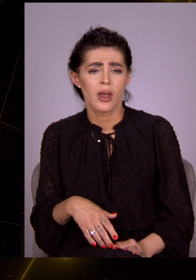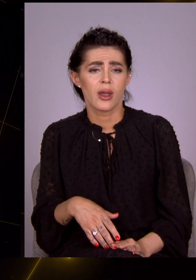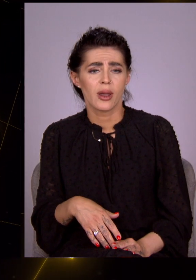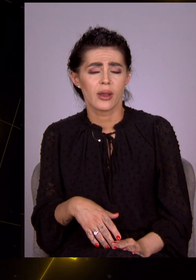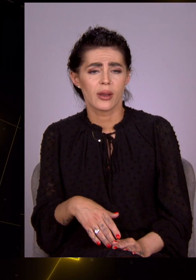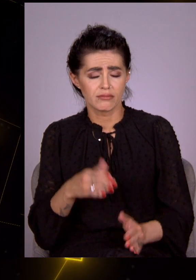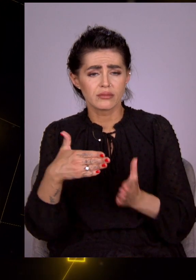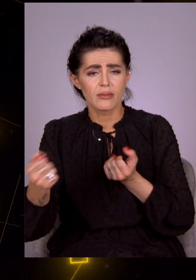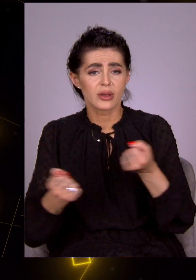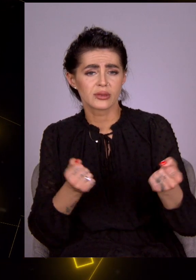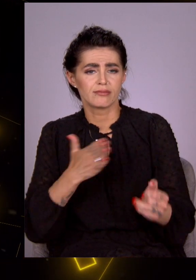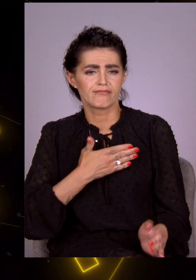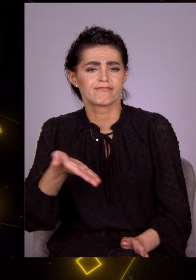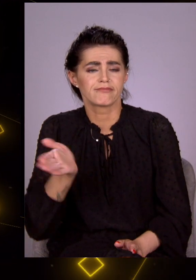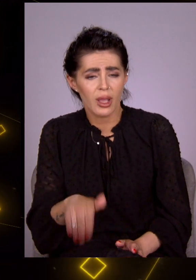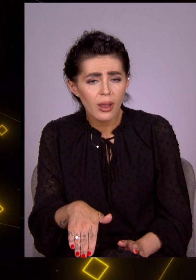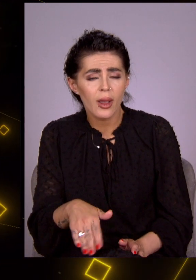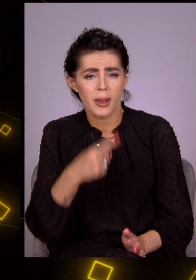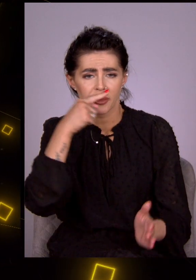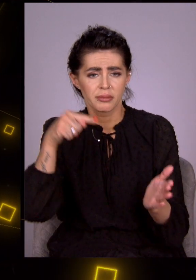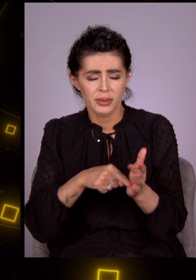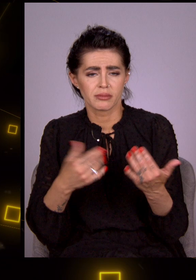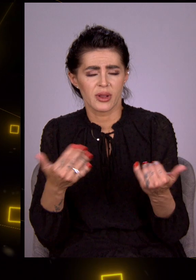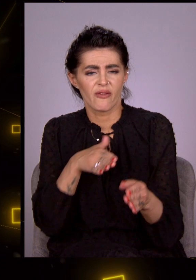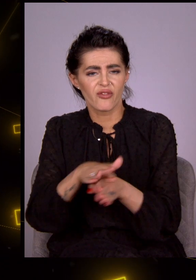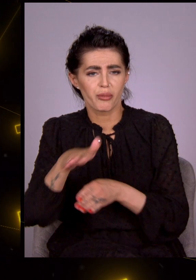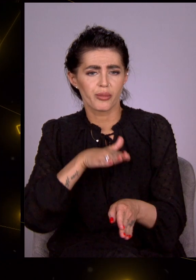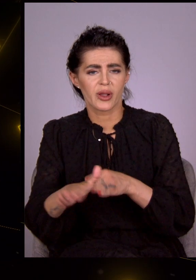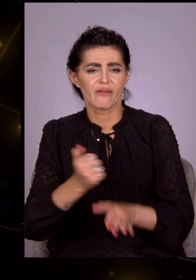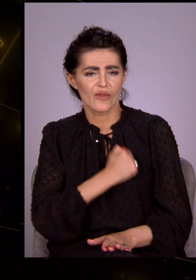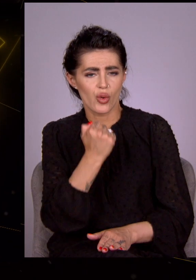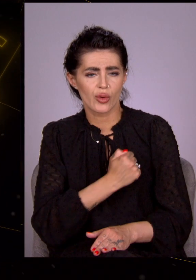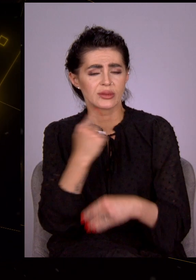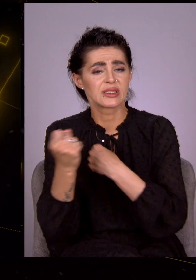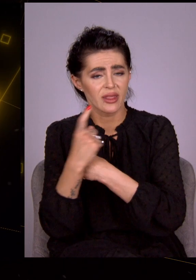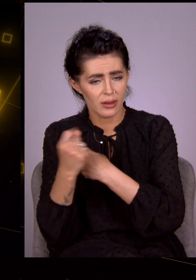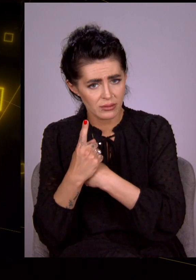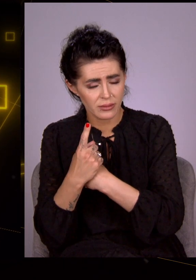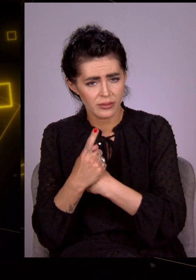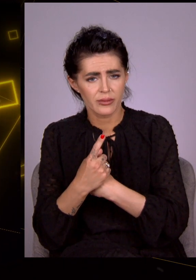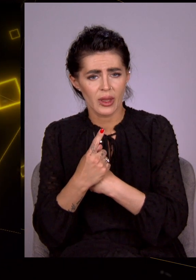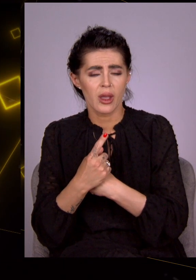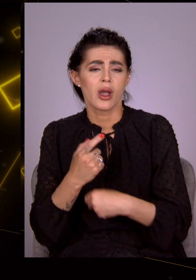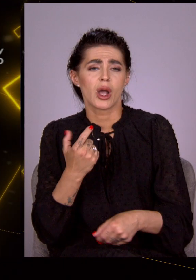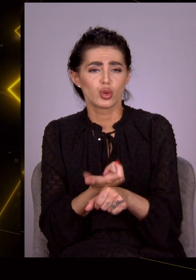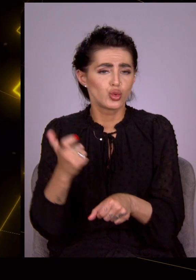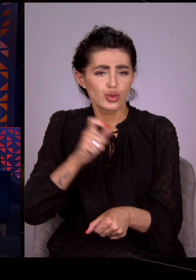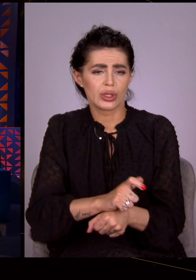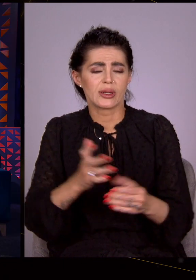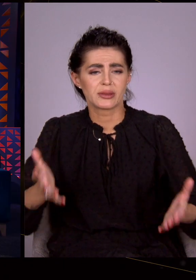як то кажуть, під час виконання бойового завдання. І дуже спасла цим